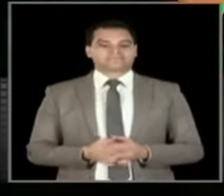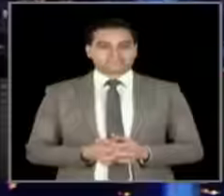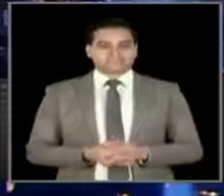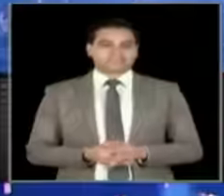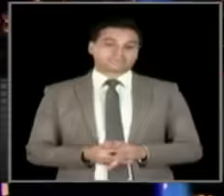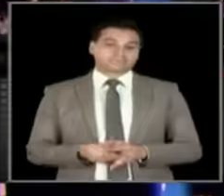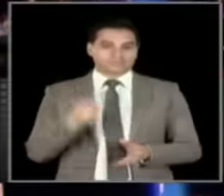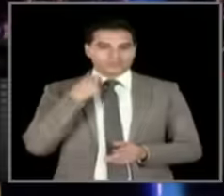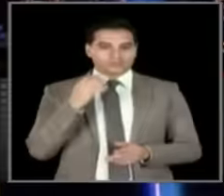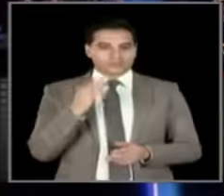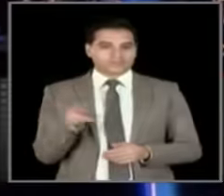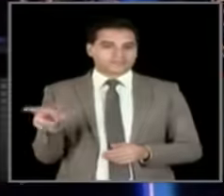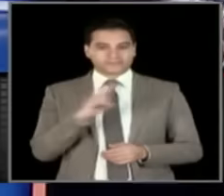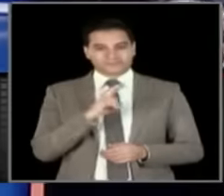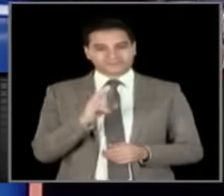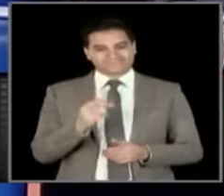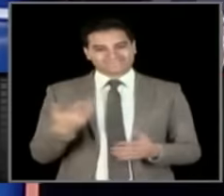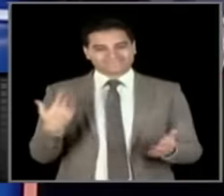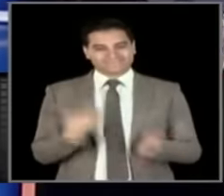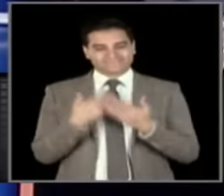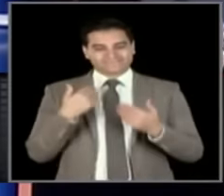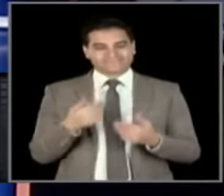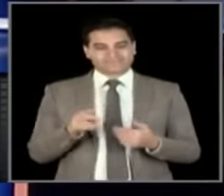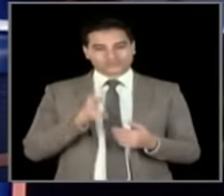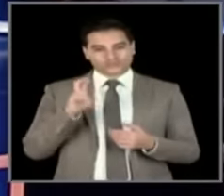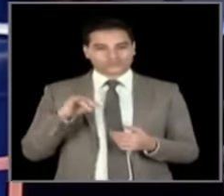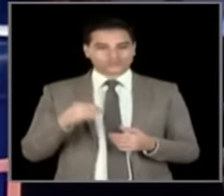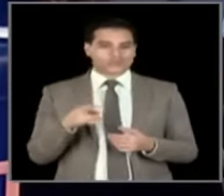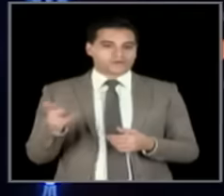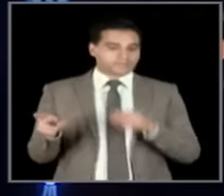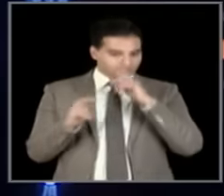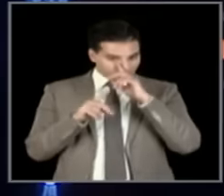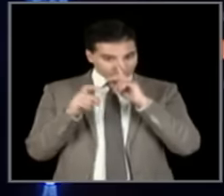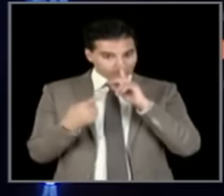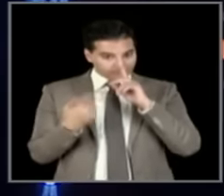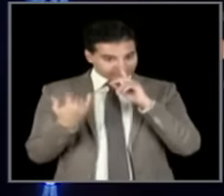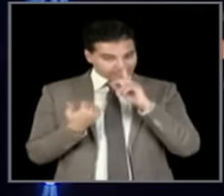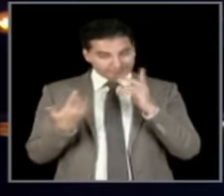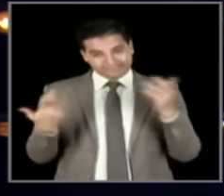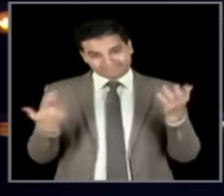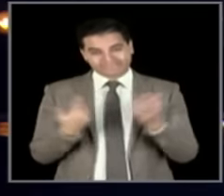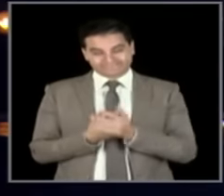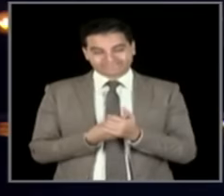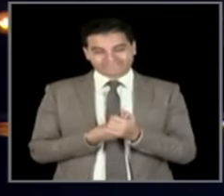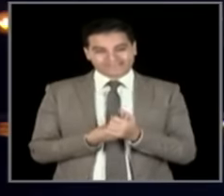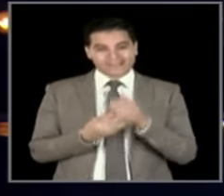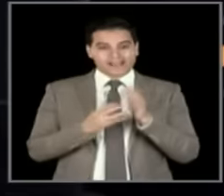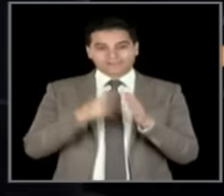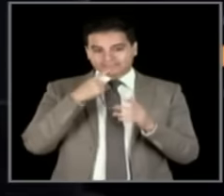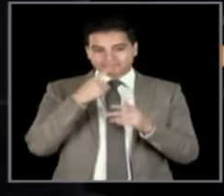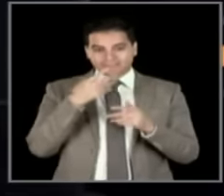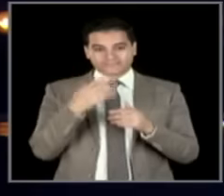خسارة، خسارة جداً. الجوكر يطير في سؤال سهل زي ده. جامعة